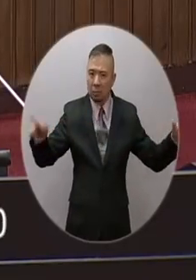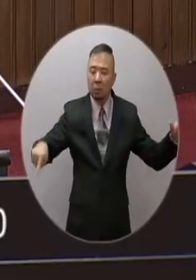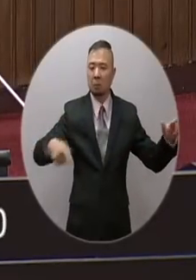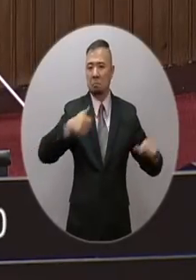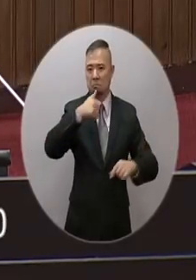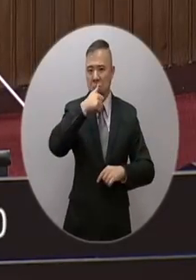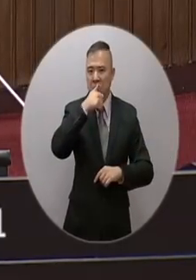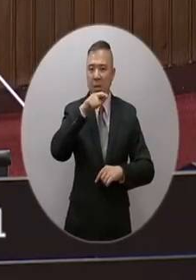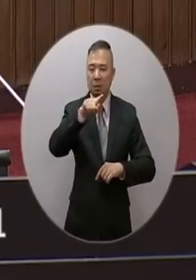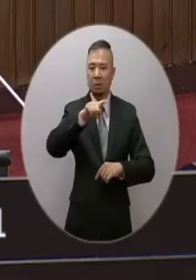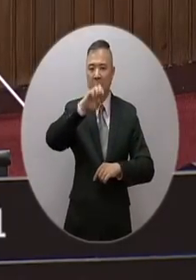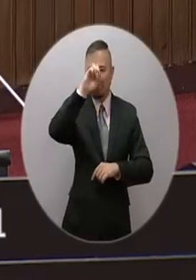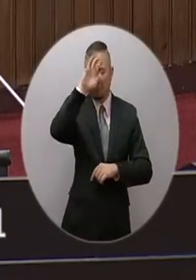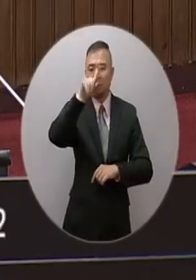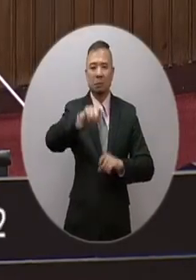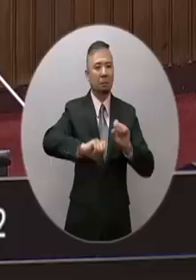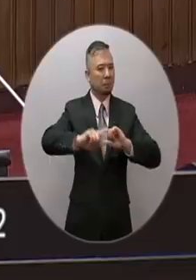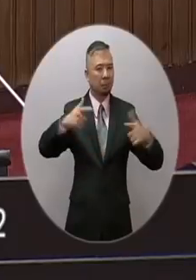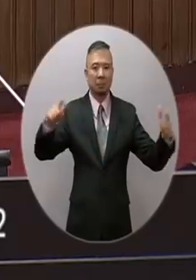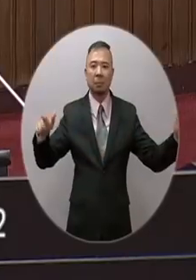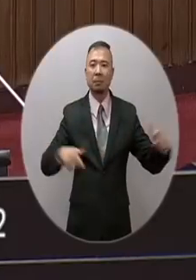支持，其中获得